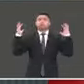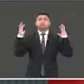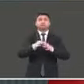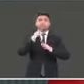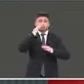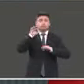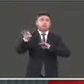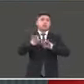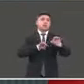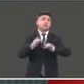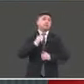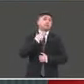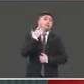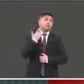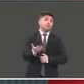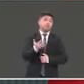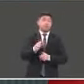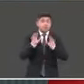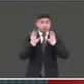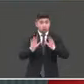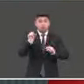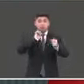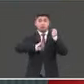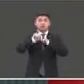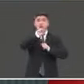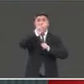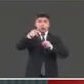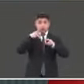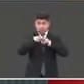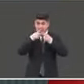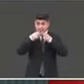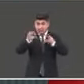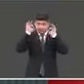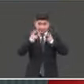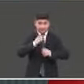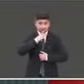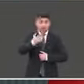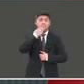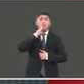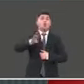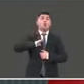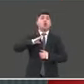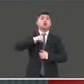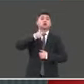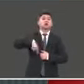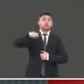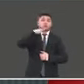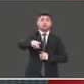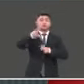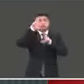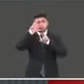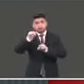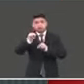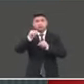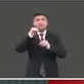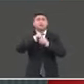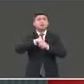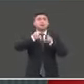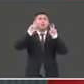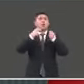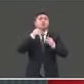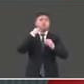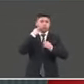göstereceğiz tabi üniversitelerin açılmasıyla öğrencilerimizin barınma ihtiyaçları konusunda